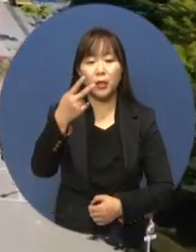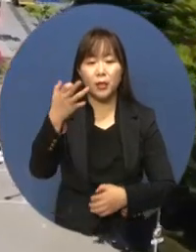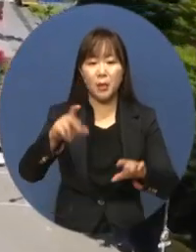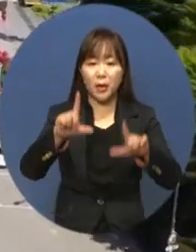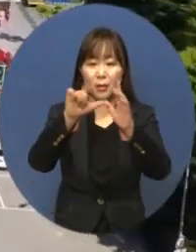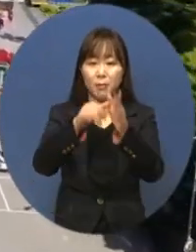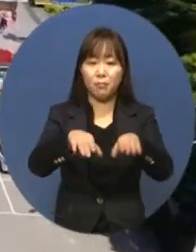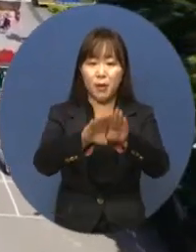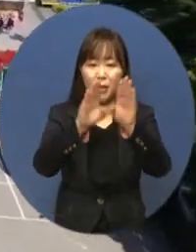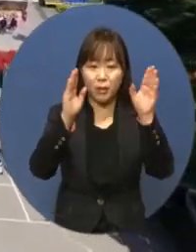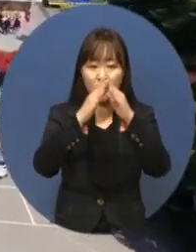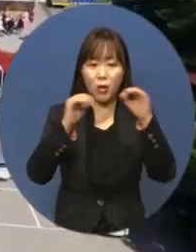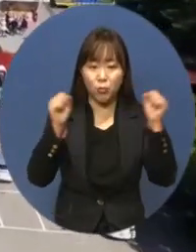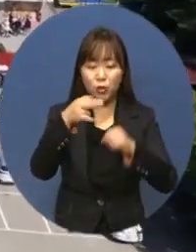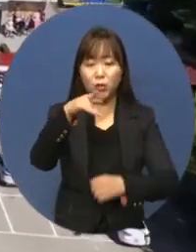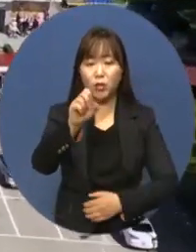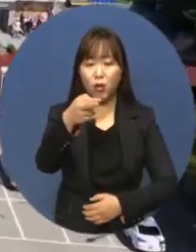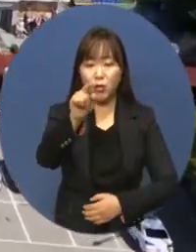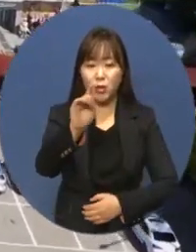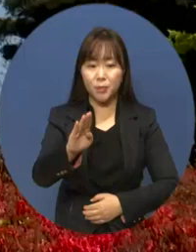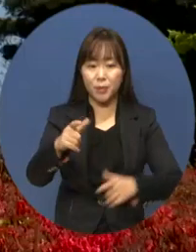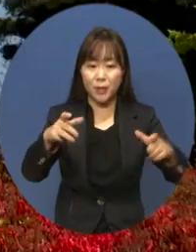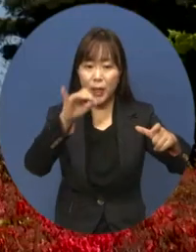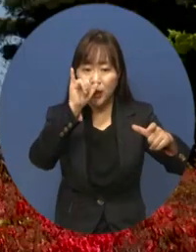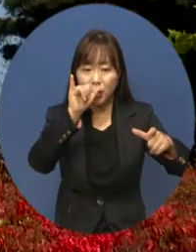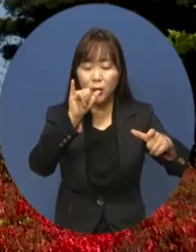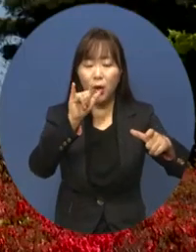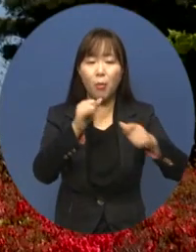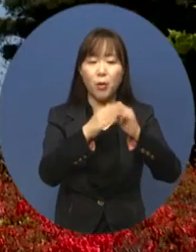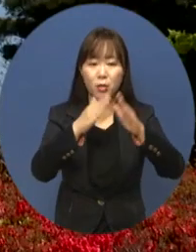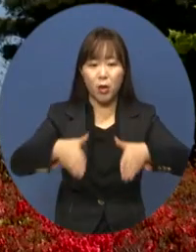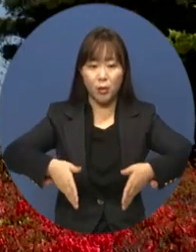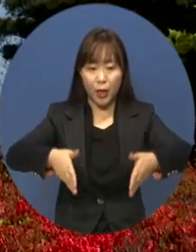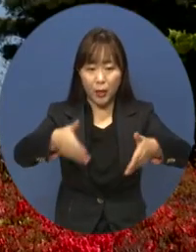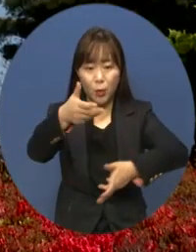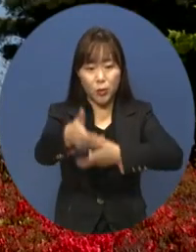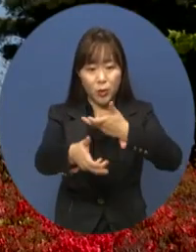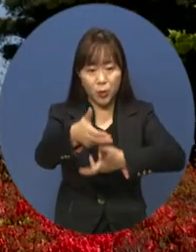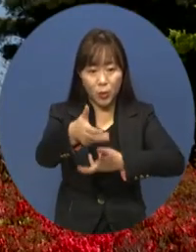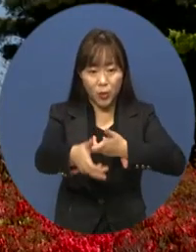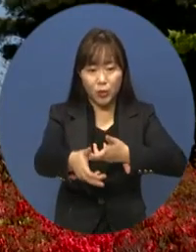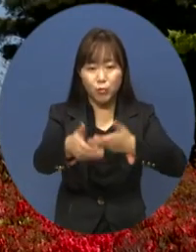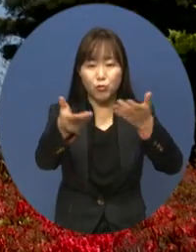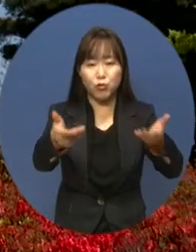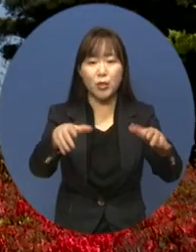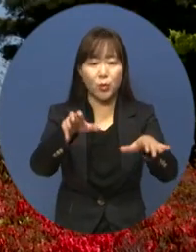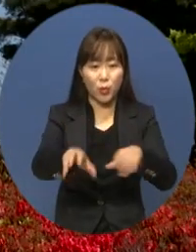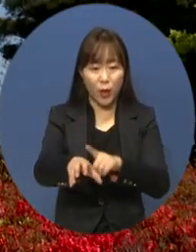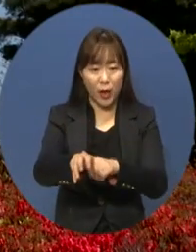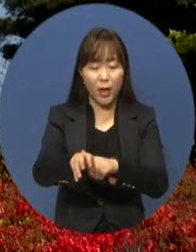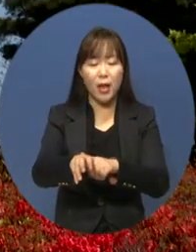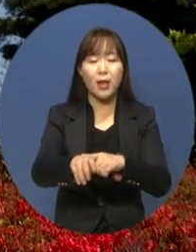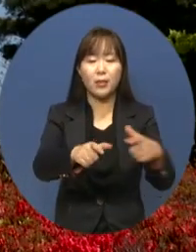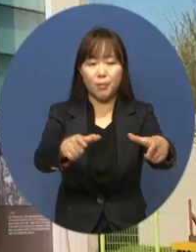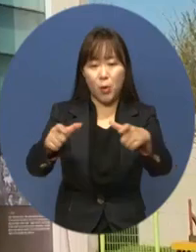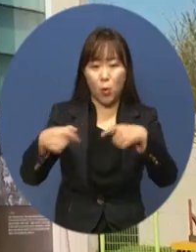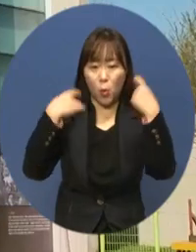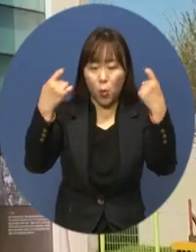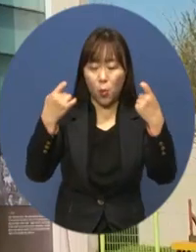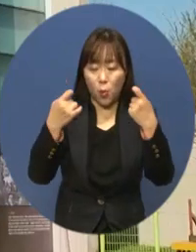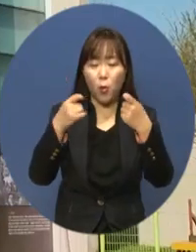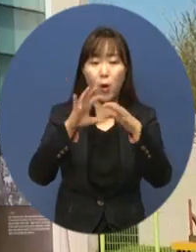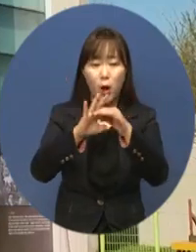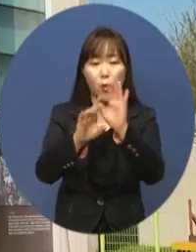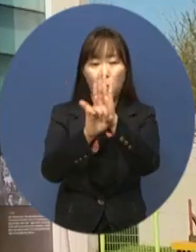2018년에 문을 연 전라북도 정읍시 소재 호남 고속도로 하행선 휴게소에 지역 내 관광자원 홍보를 위해